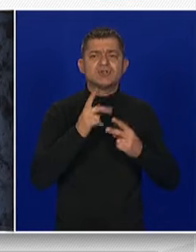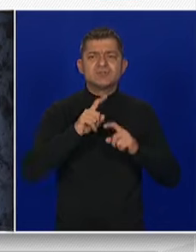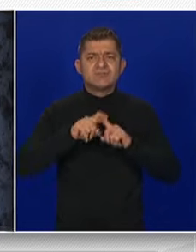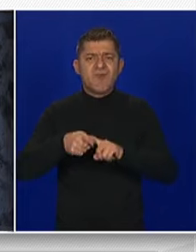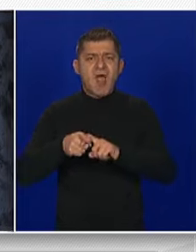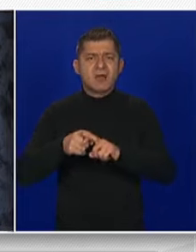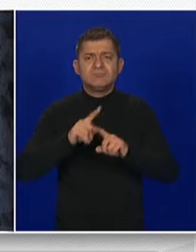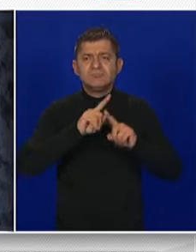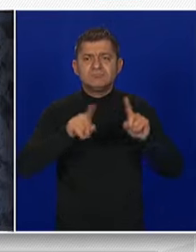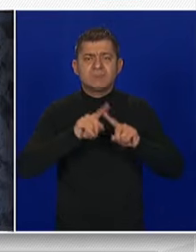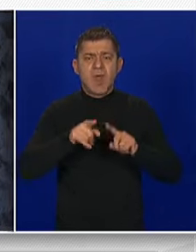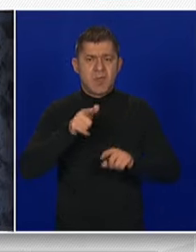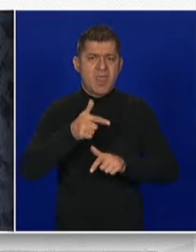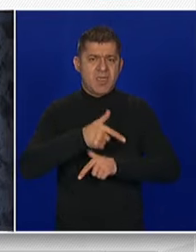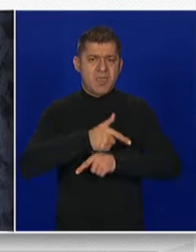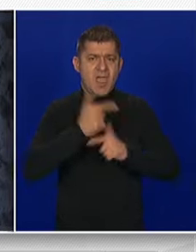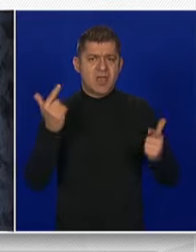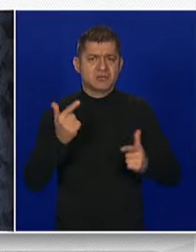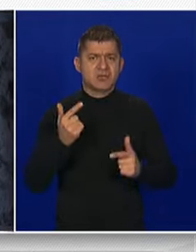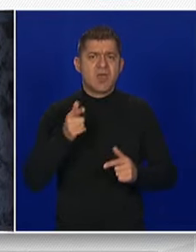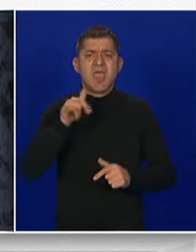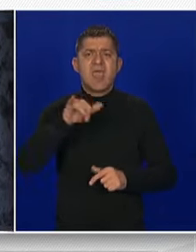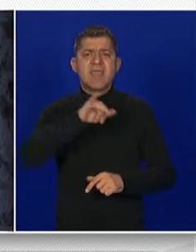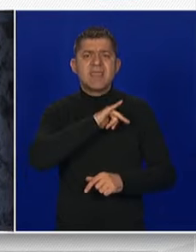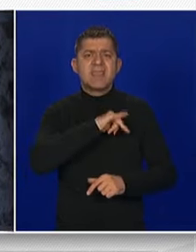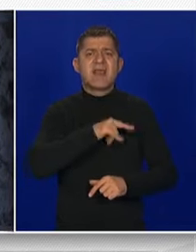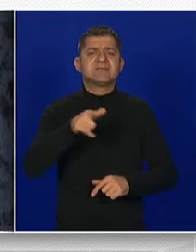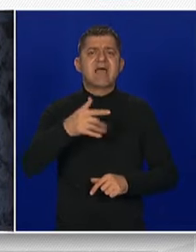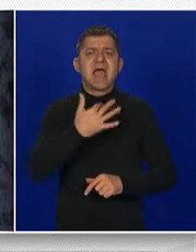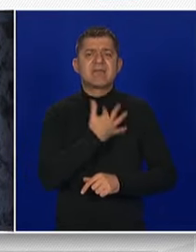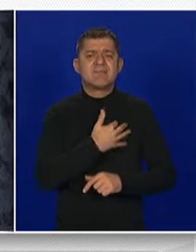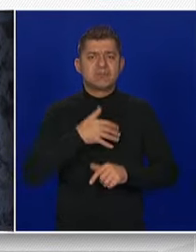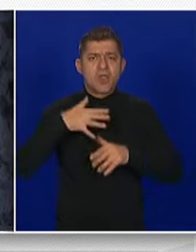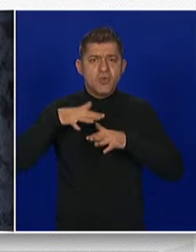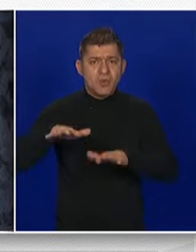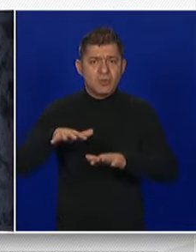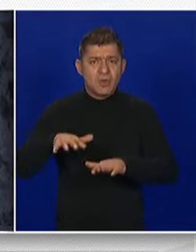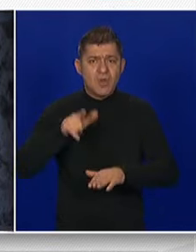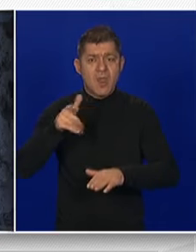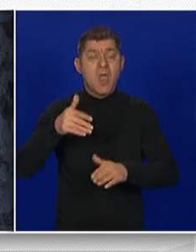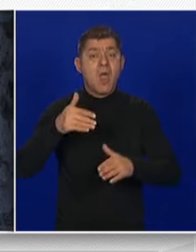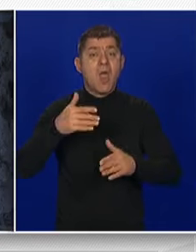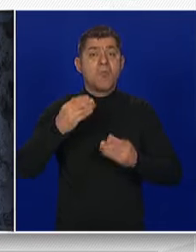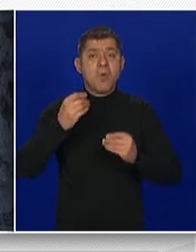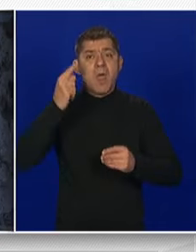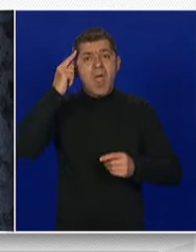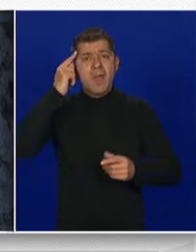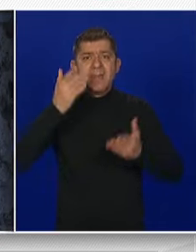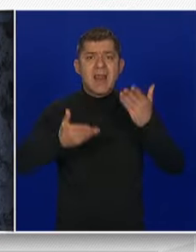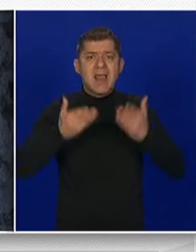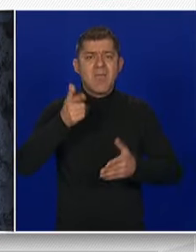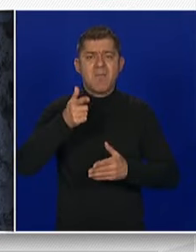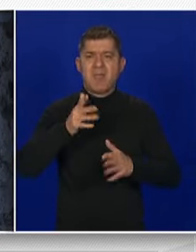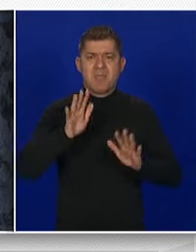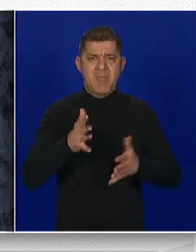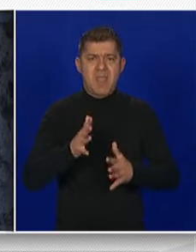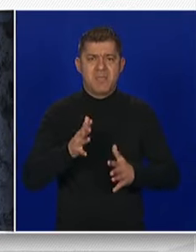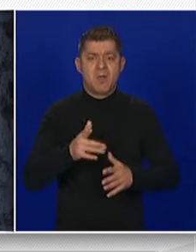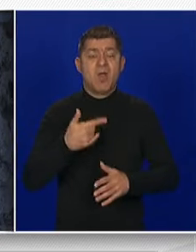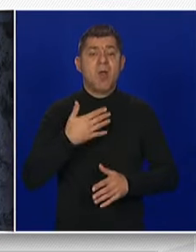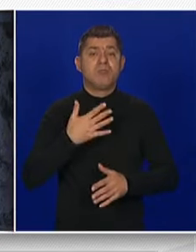su vrlo jasni, a to je interes hrvatskih građana, onda mnoge dileme otpadaju. Dakle, imamo zajednički